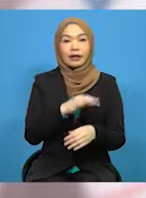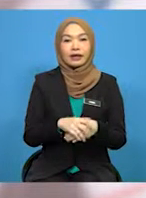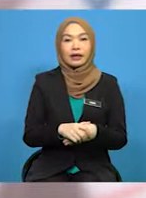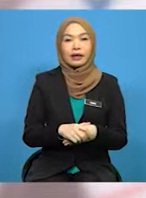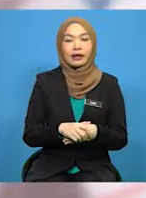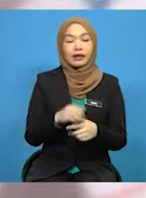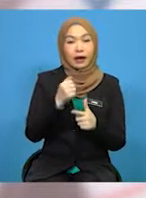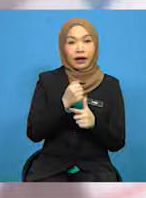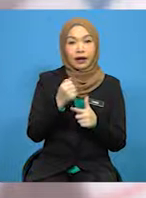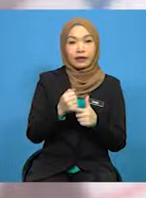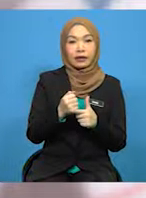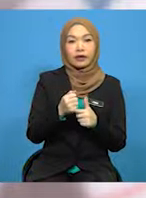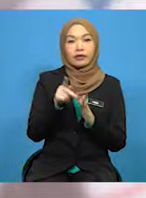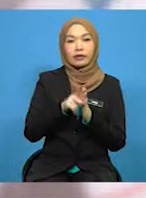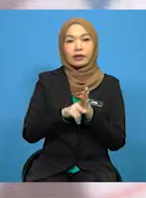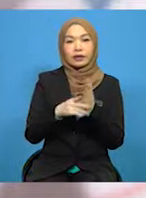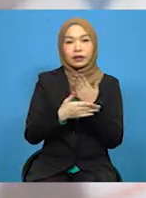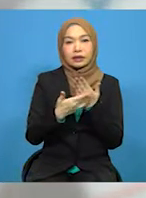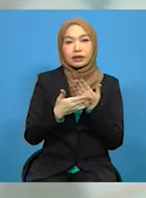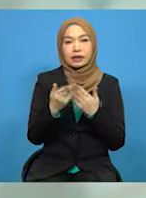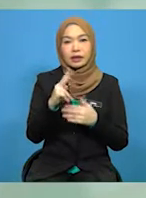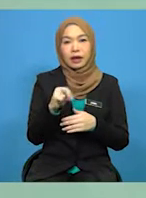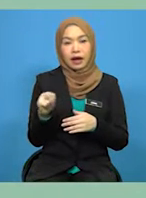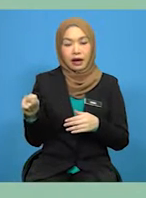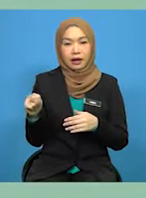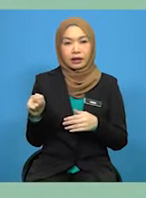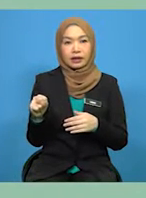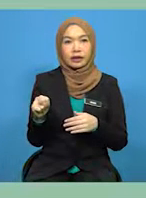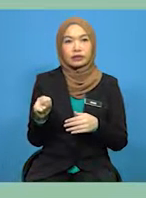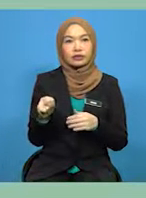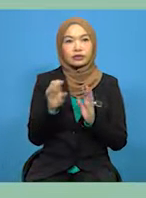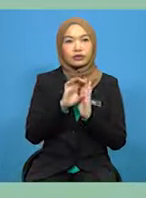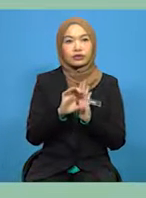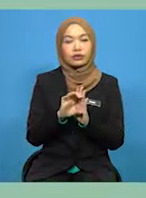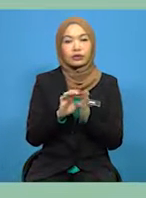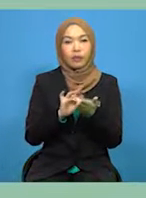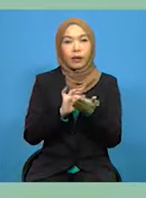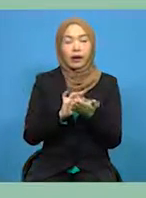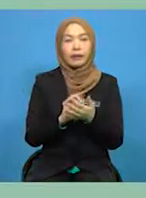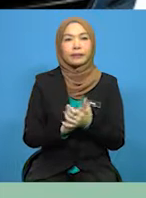sampingan atau kemudahan seperti perubatan,